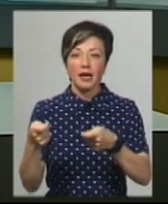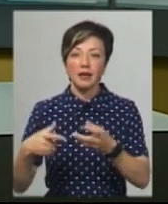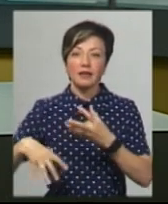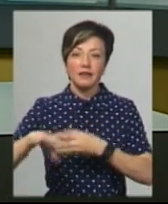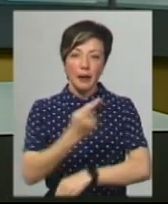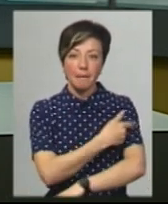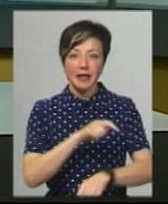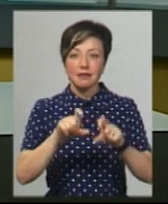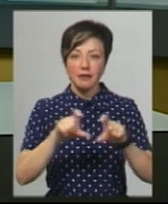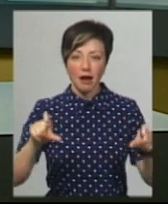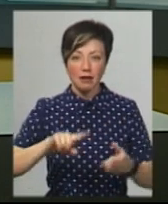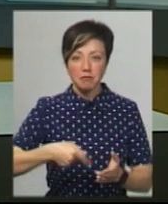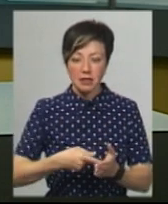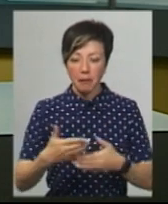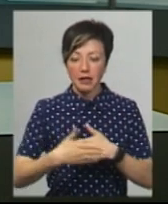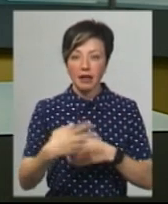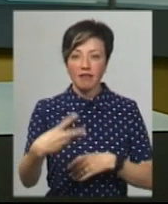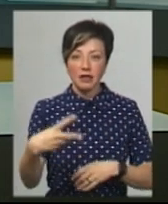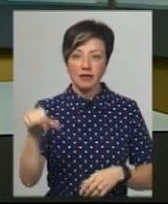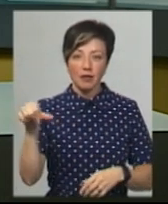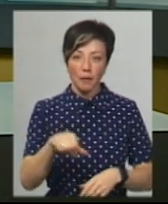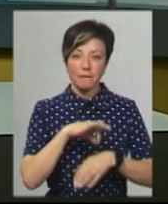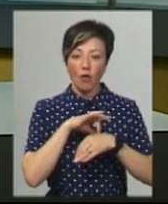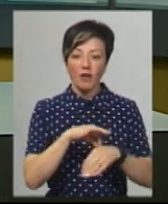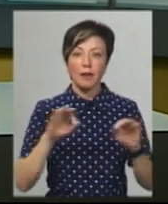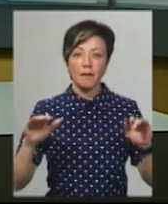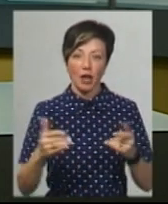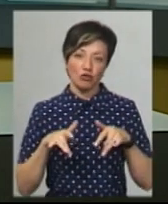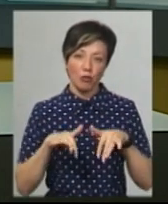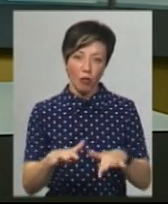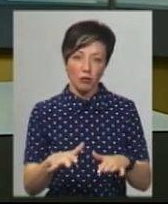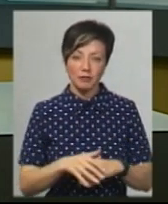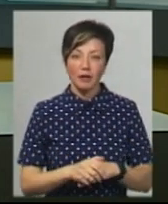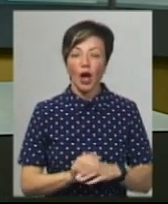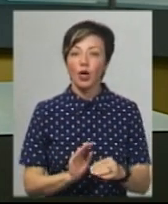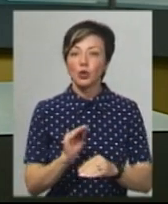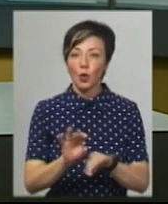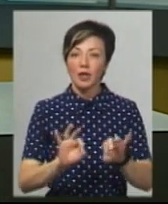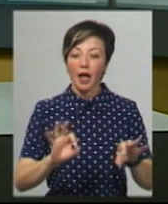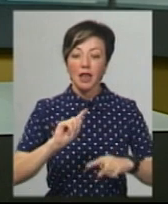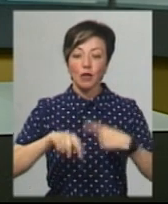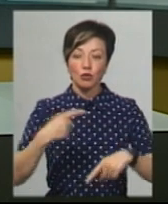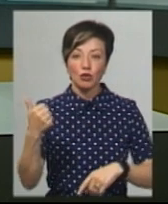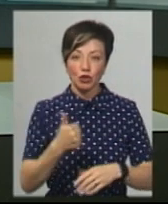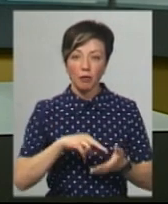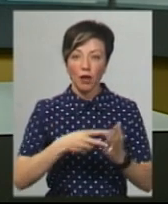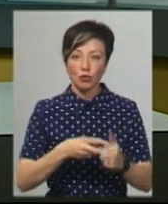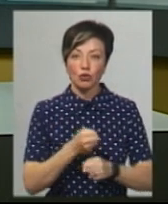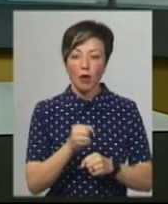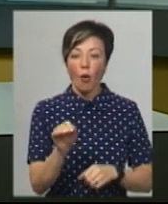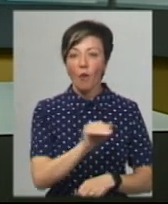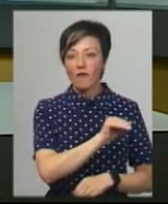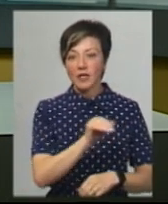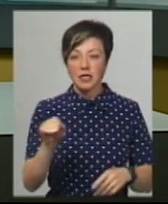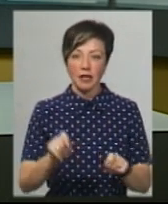стаціонарні медзаклади міста, де близько 20 хвилин проводили флешмоб. Анастасія Козак додає, наступного тижня планують зробити